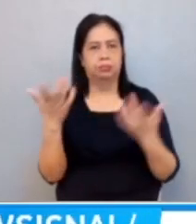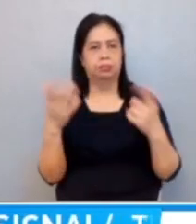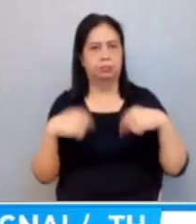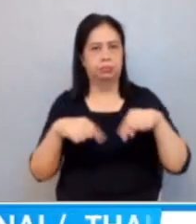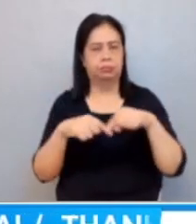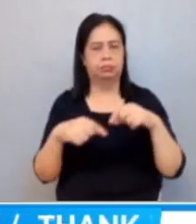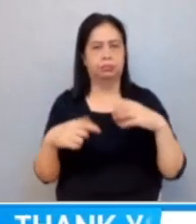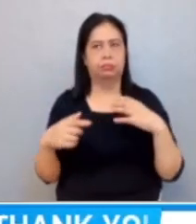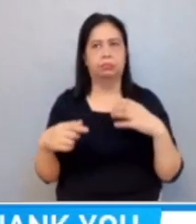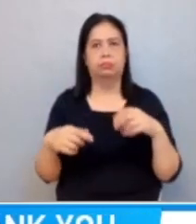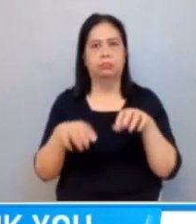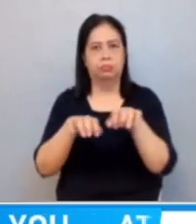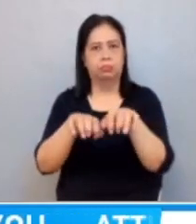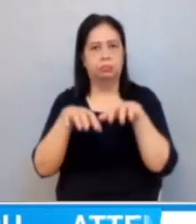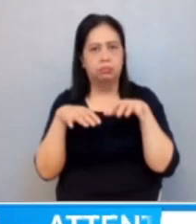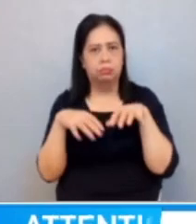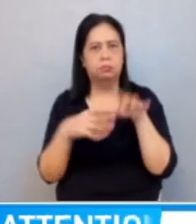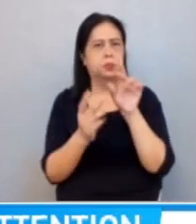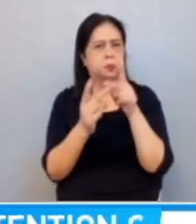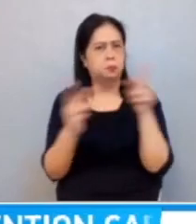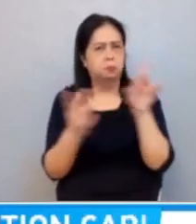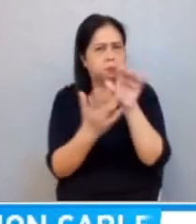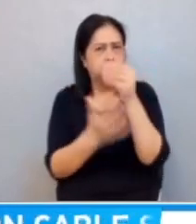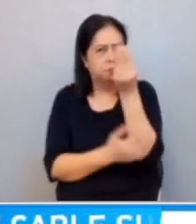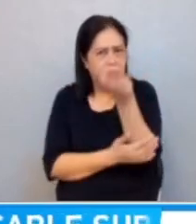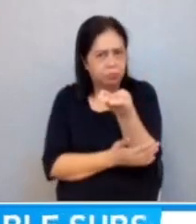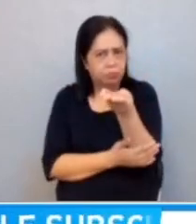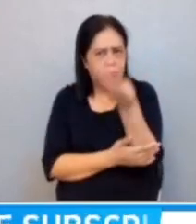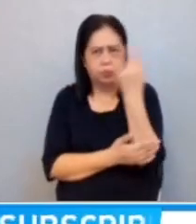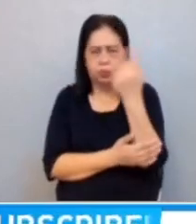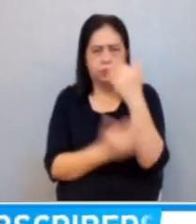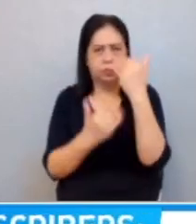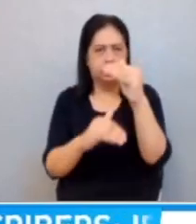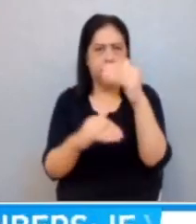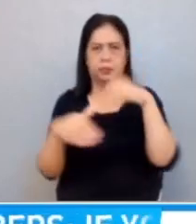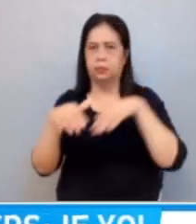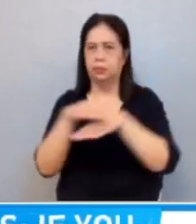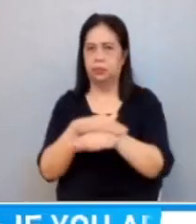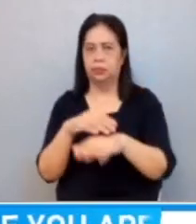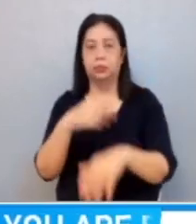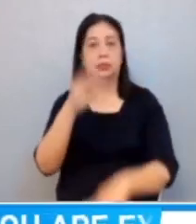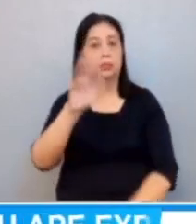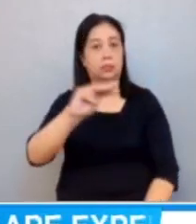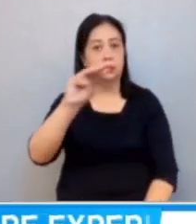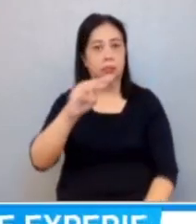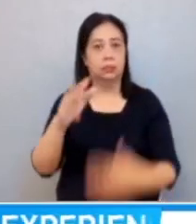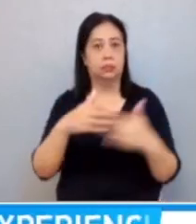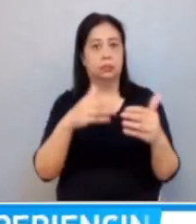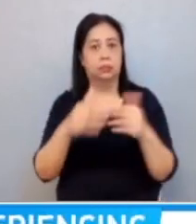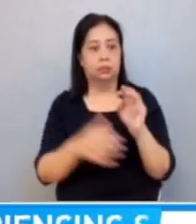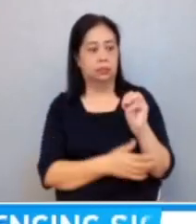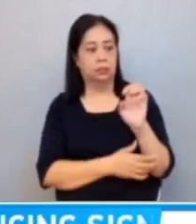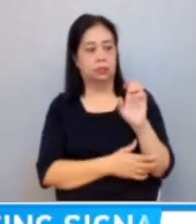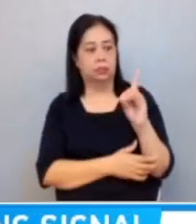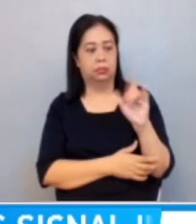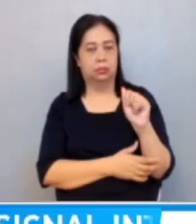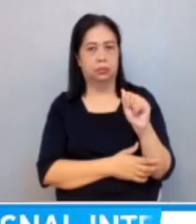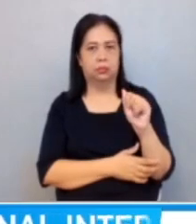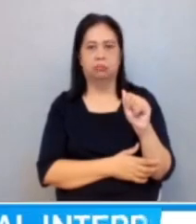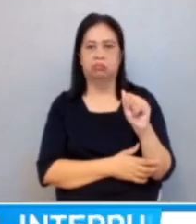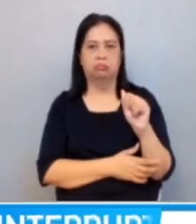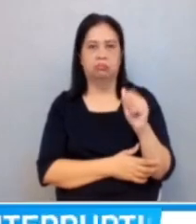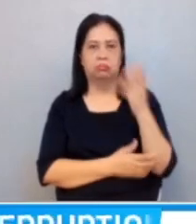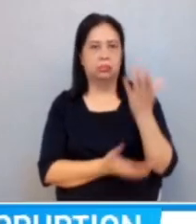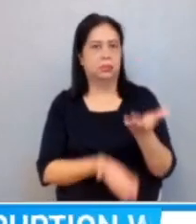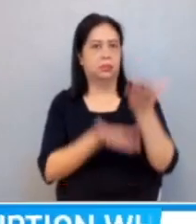PSG, ay piling-pili yung mga makakapasok sa batasan complex sa Lunes. Kahit yung mga media, matagal na tayo nag-submit